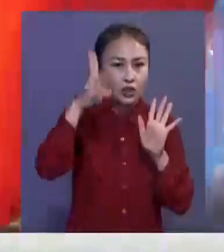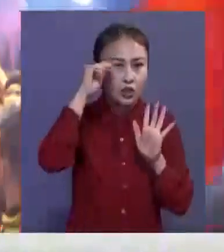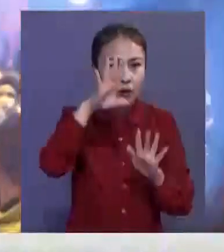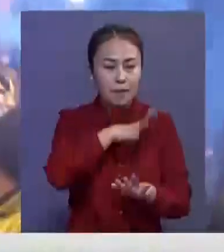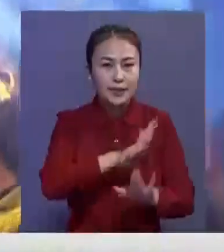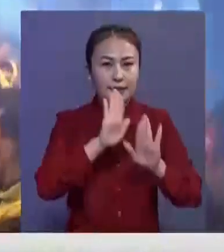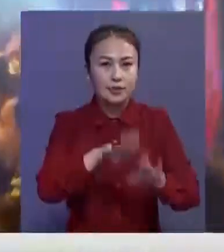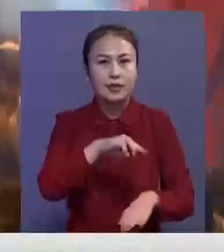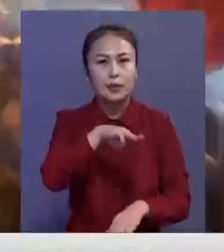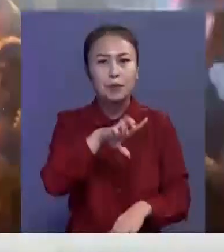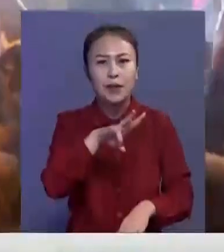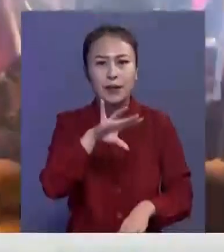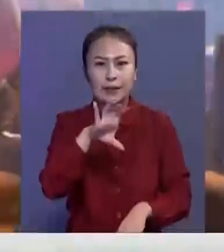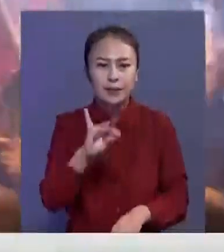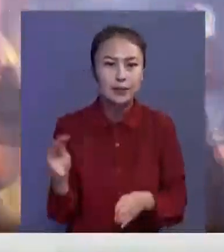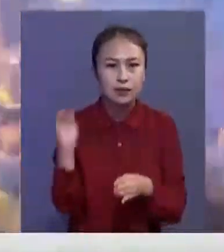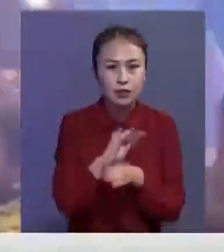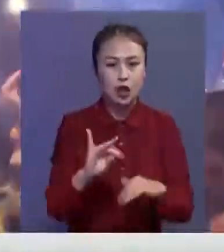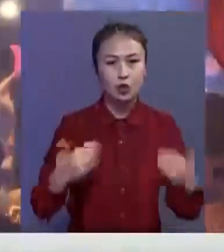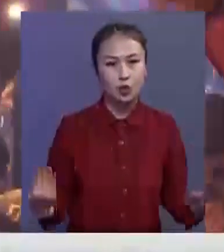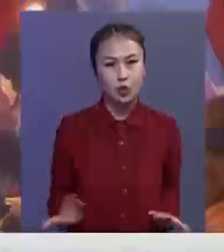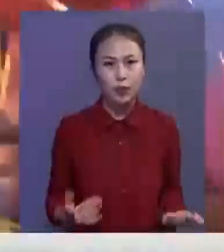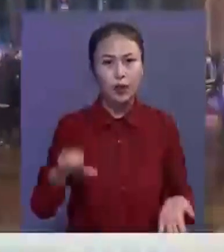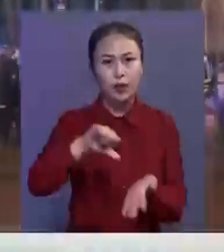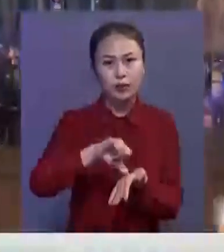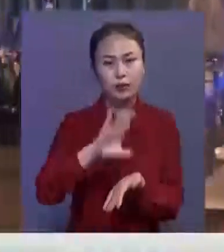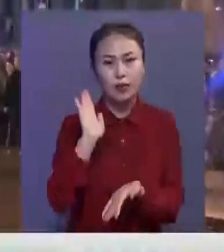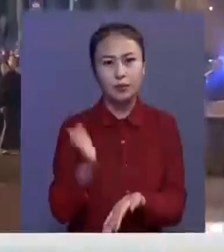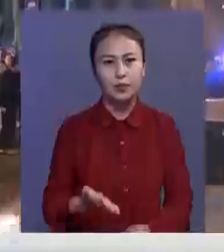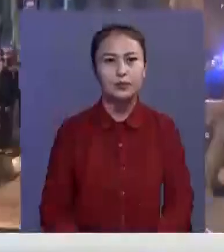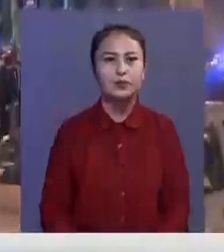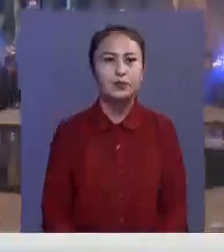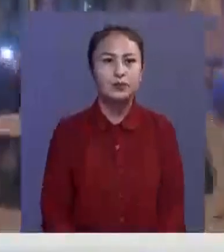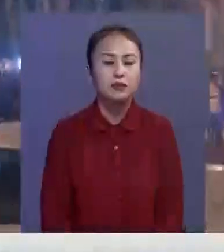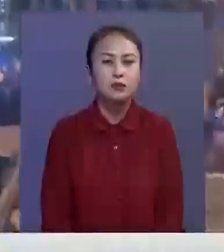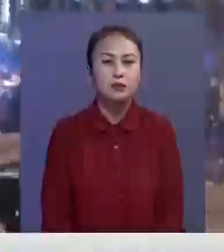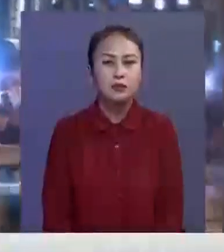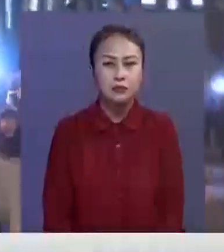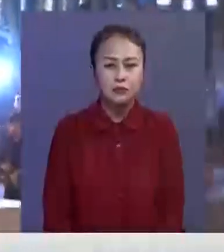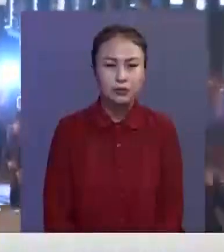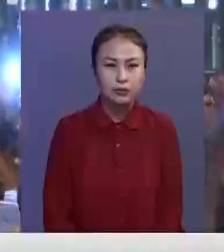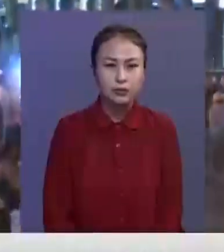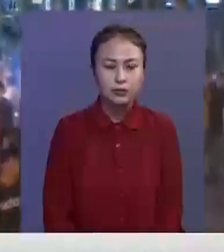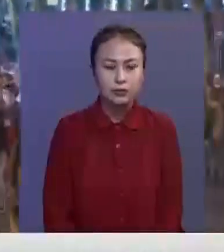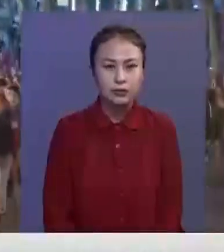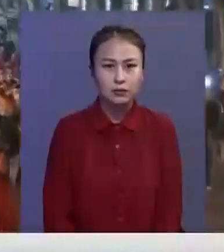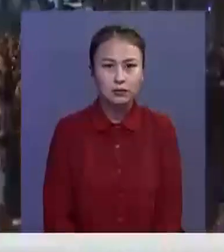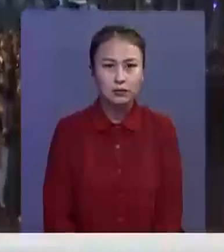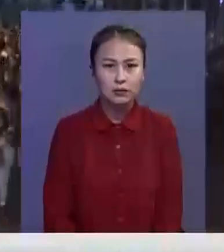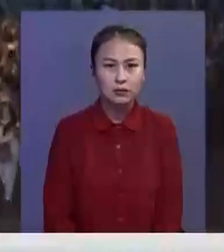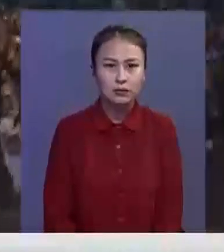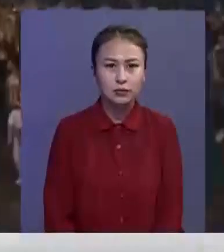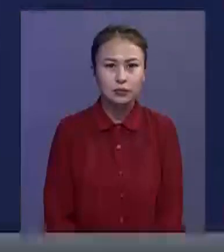тек тбилисиліктер ғана емес, өңір тұрғындары да қатыспақ. Ғани Мұқаш, Юлия Тужылкина, Хабар 24, Грузия, Тбилиси.